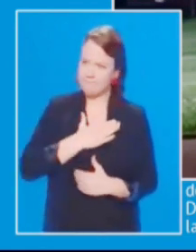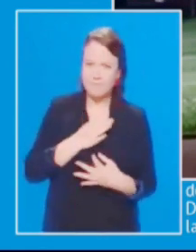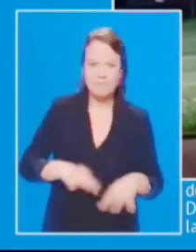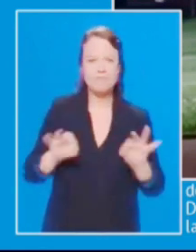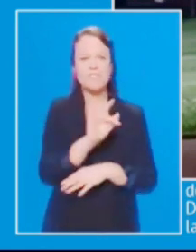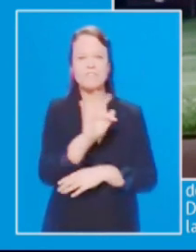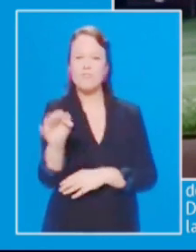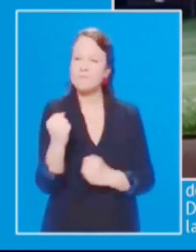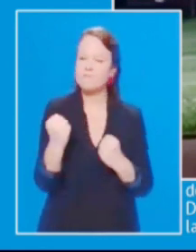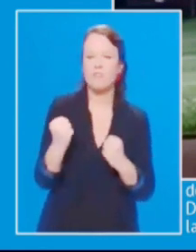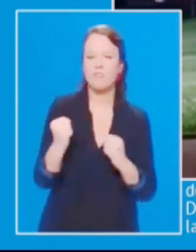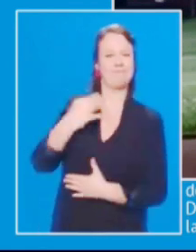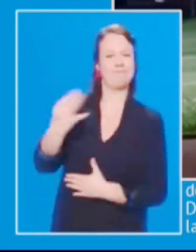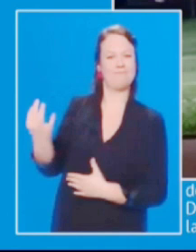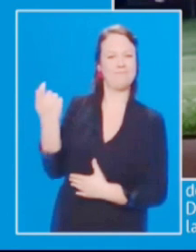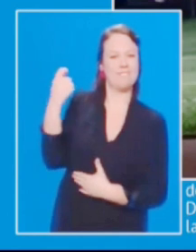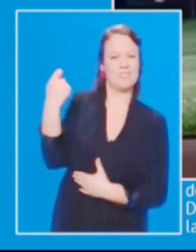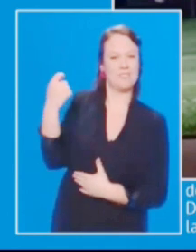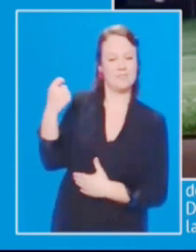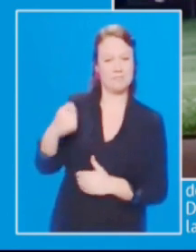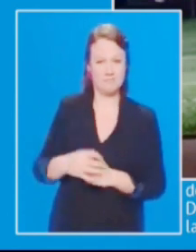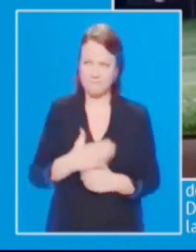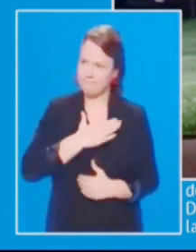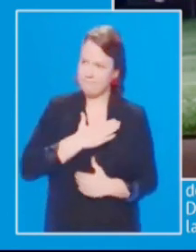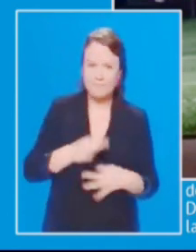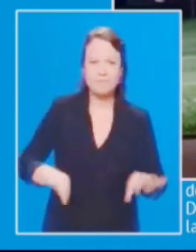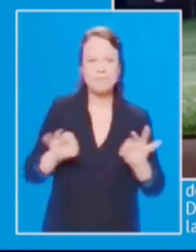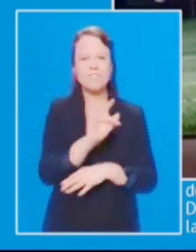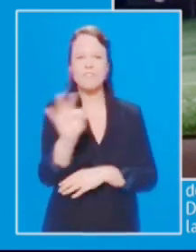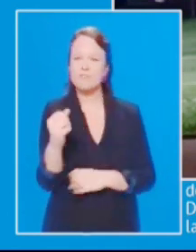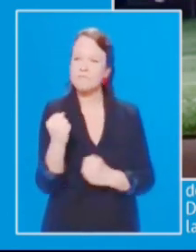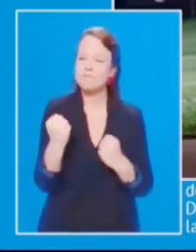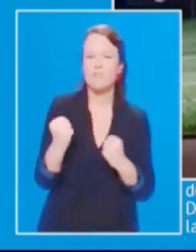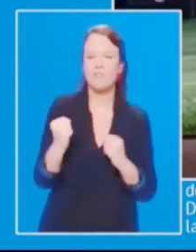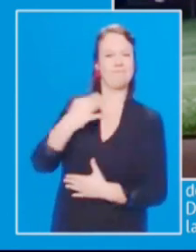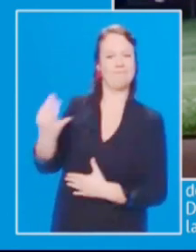unirég unir de libérer protéger